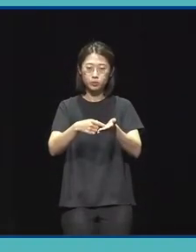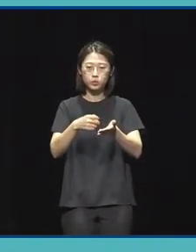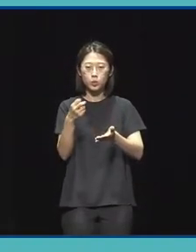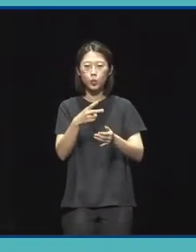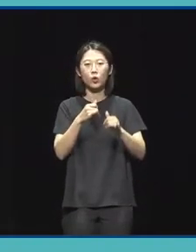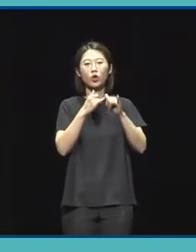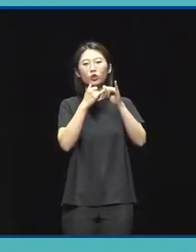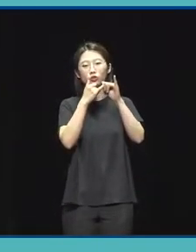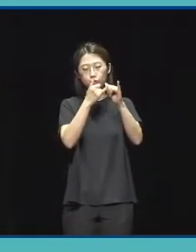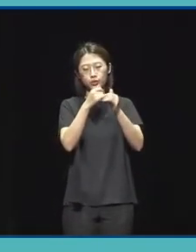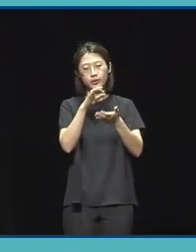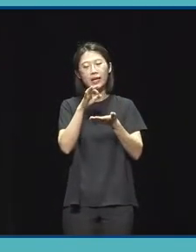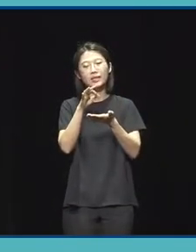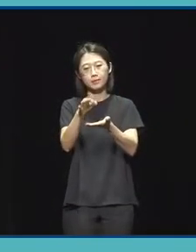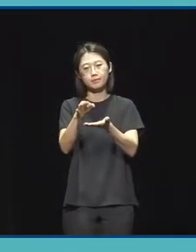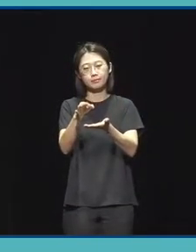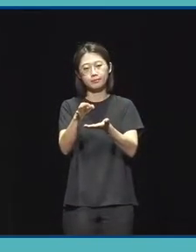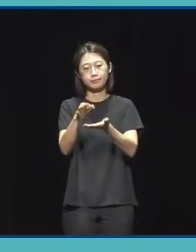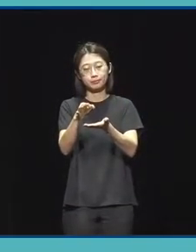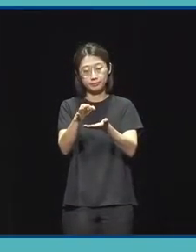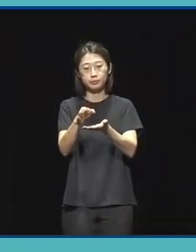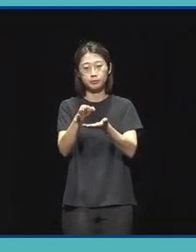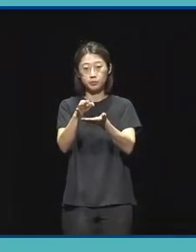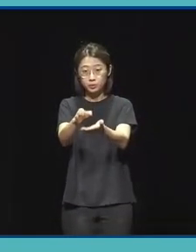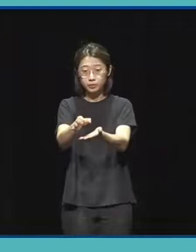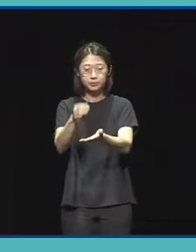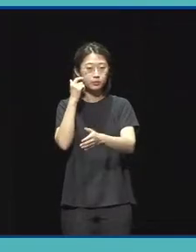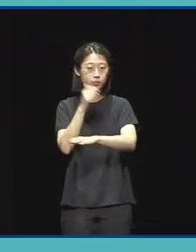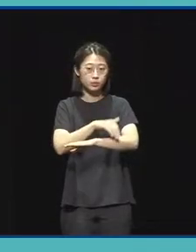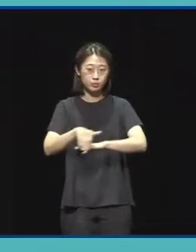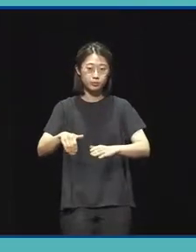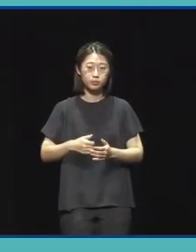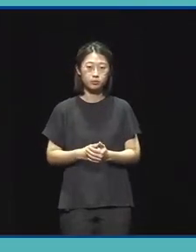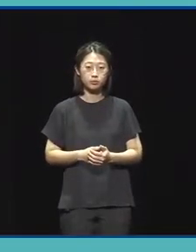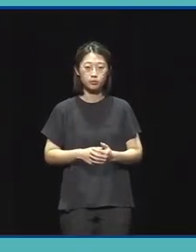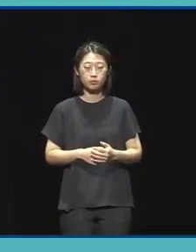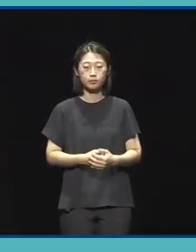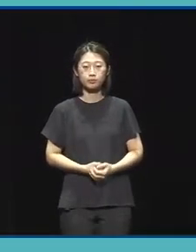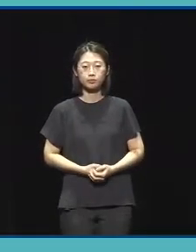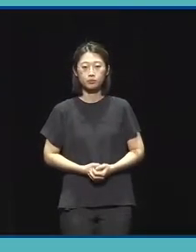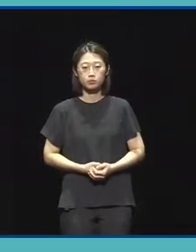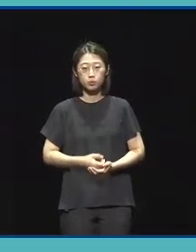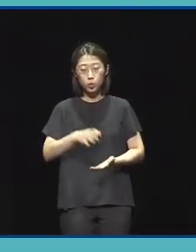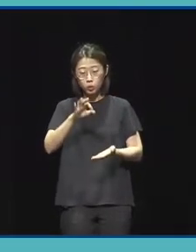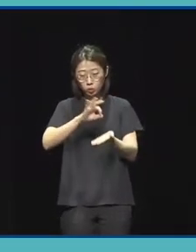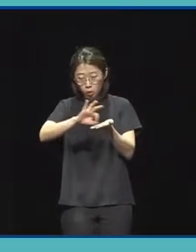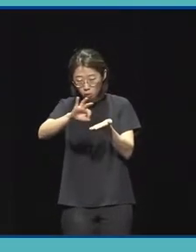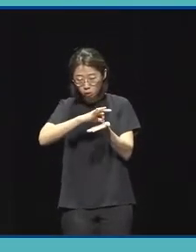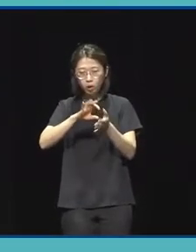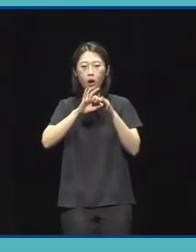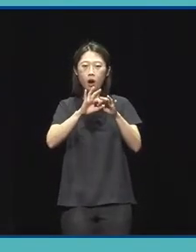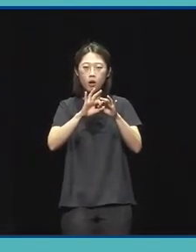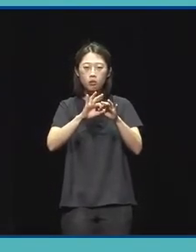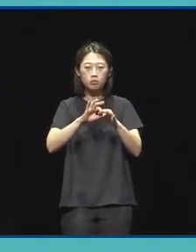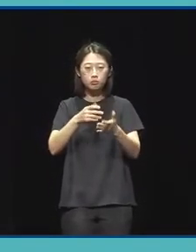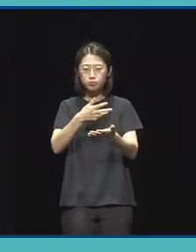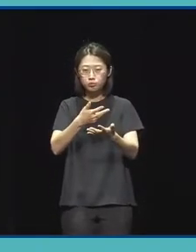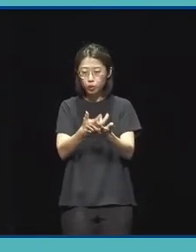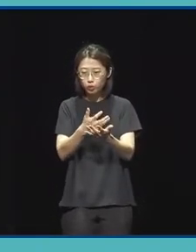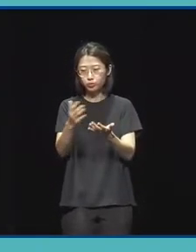포상금의 형태로 지원이 될 예정이고요 전액 다 정산의 의무가 없는 사업임을